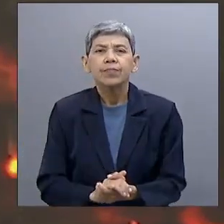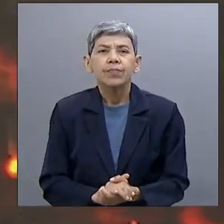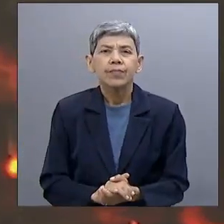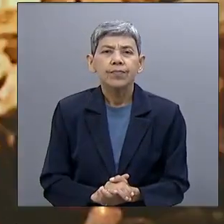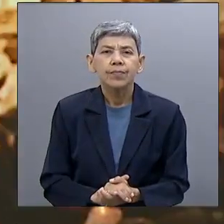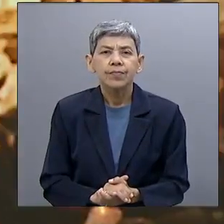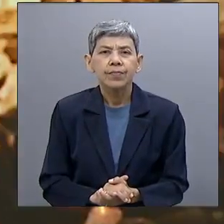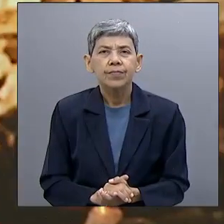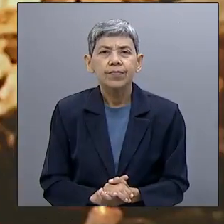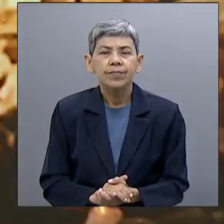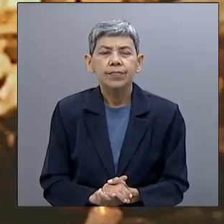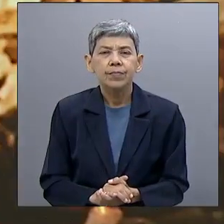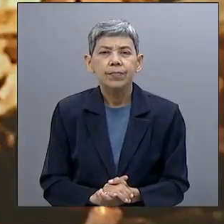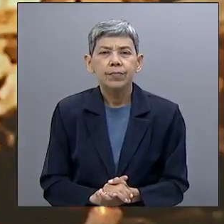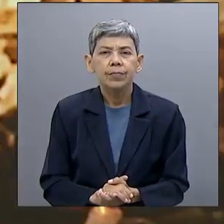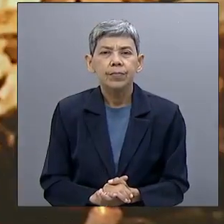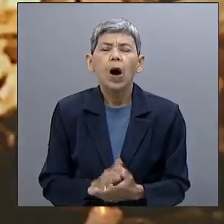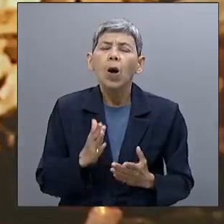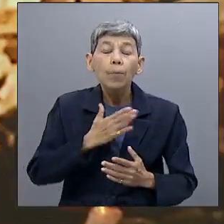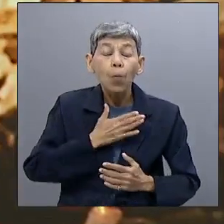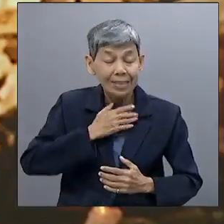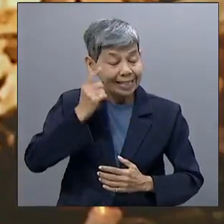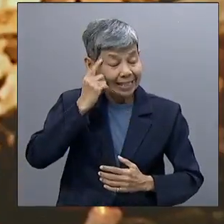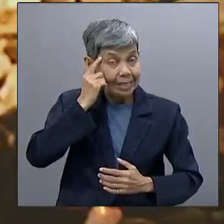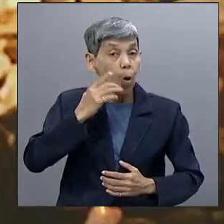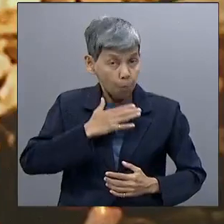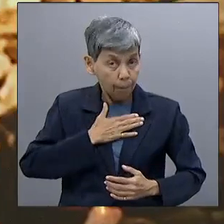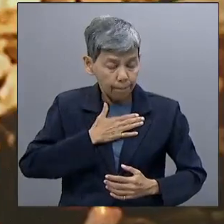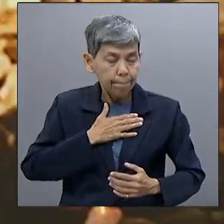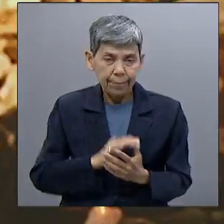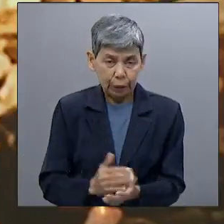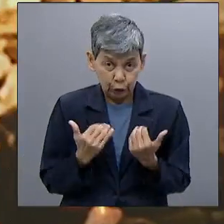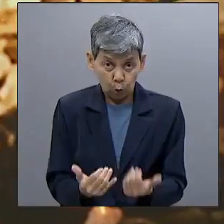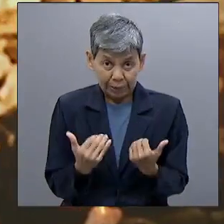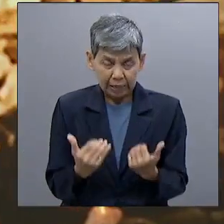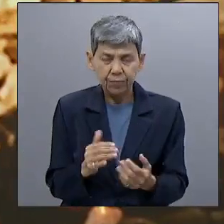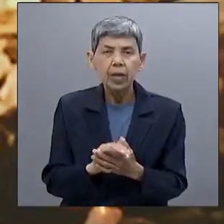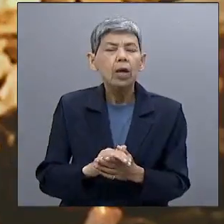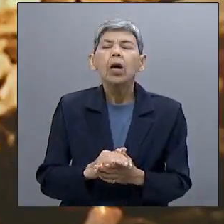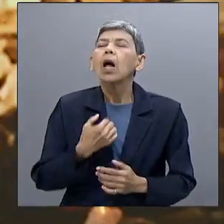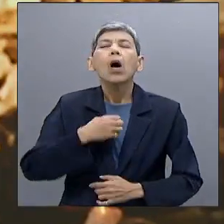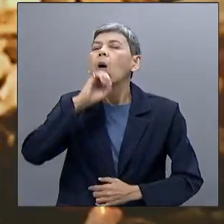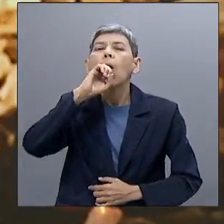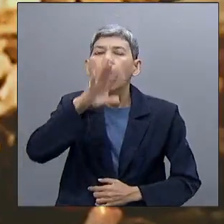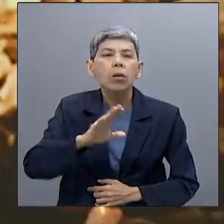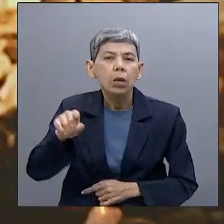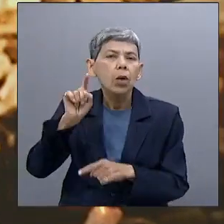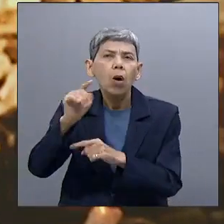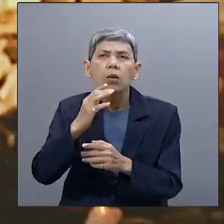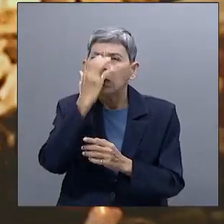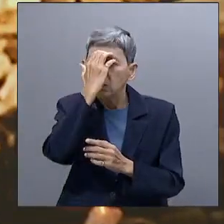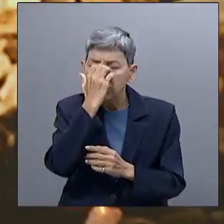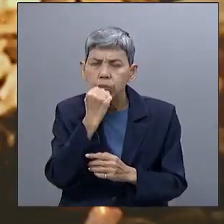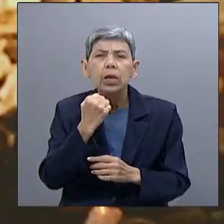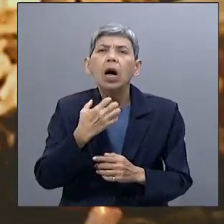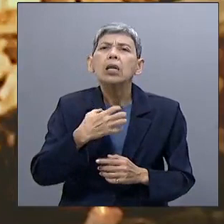คะ ผมว่าณวันนี้เนี่ยเราพูดตรงๆว่าเขาเองเขาก็คงอยากให้เรา